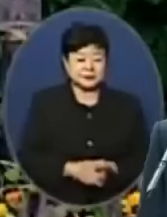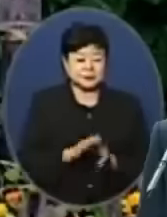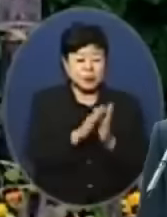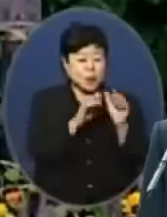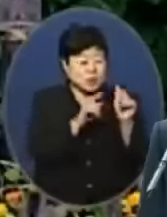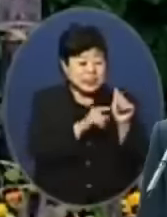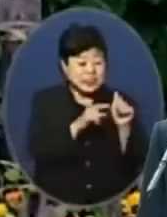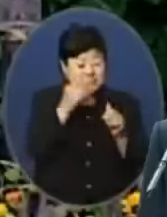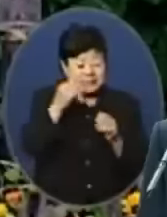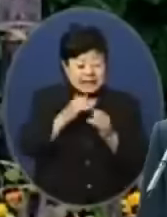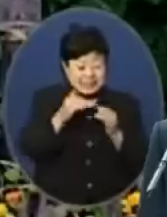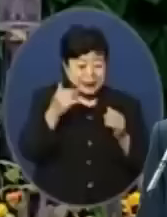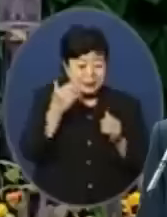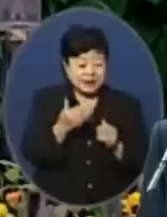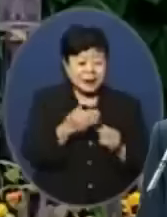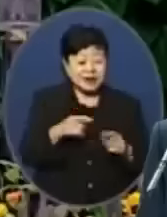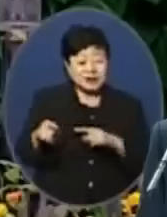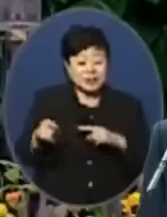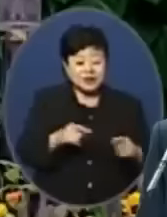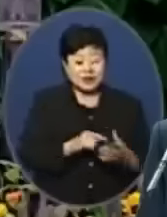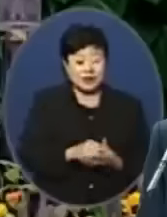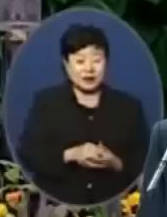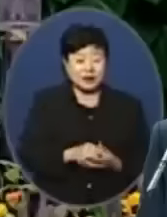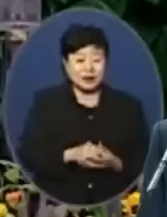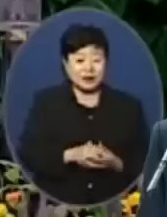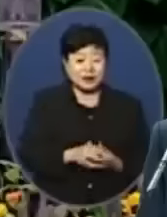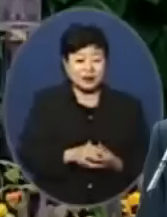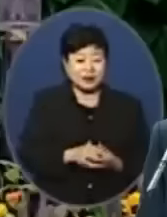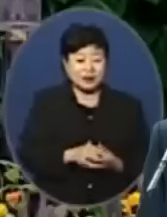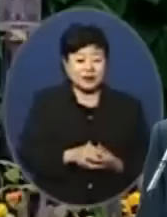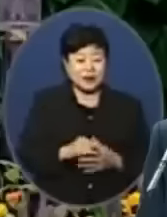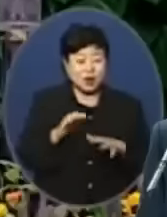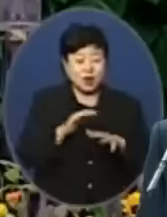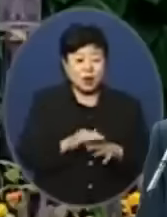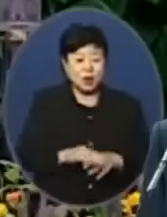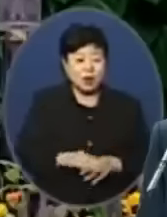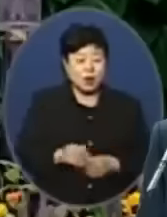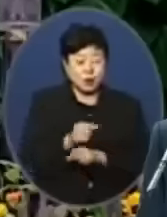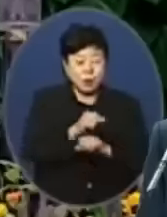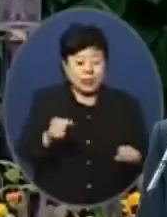모세가 이스라엘 백성을 거느리고 수르 광야에 들어왔을 때